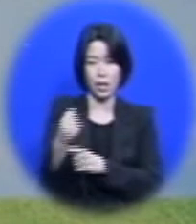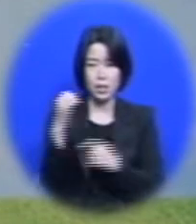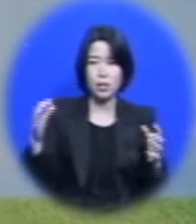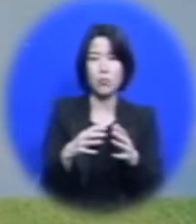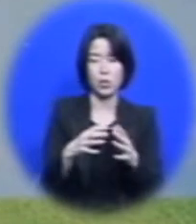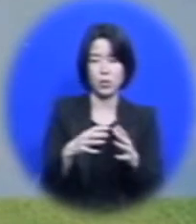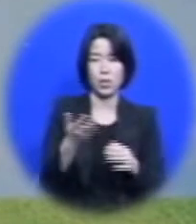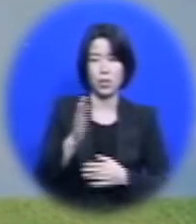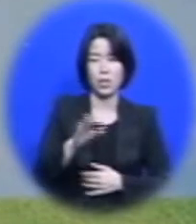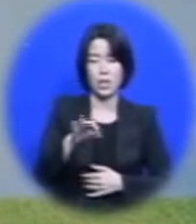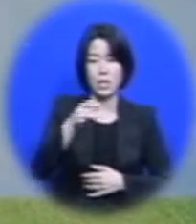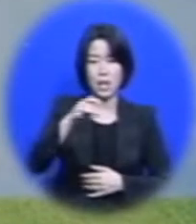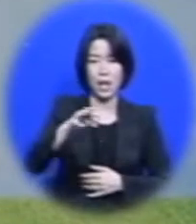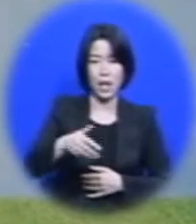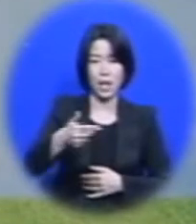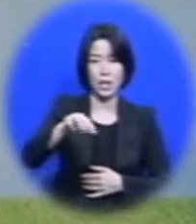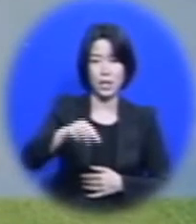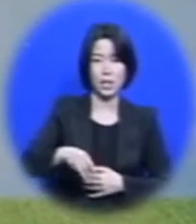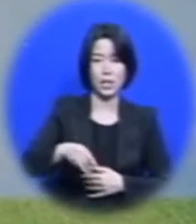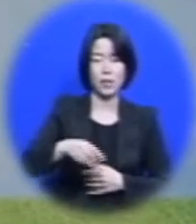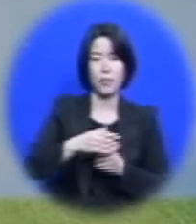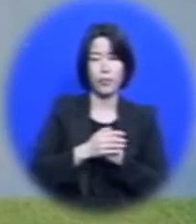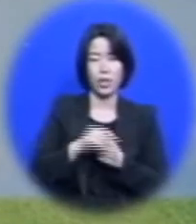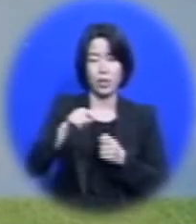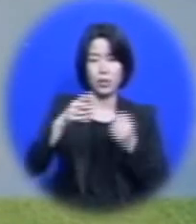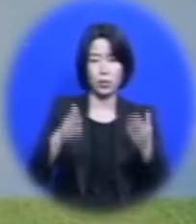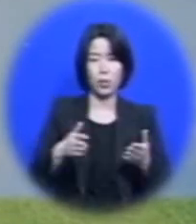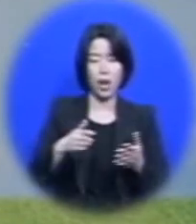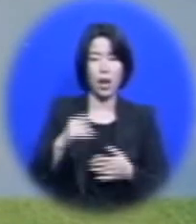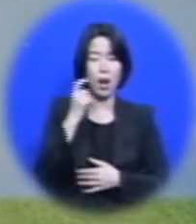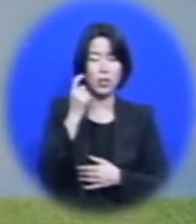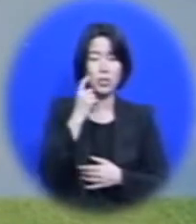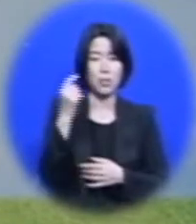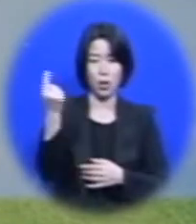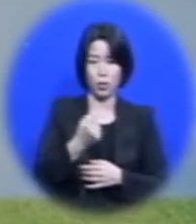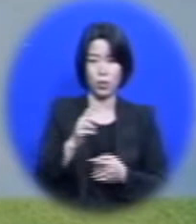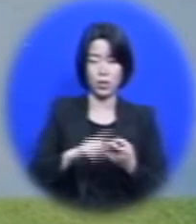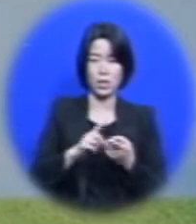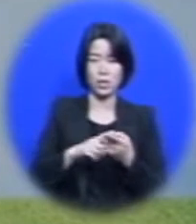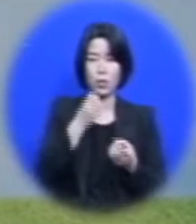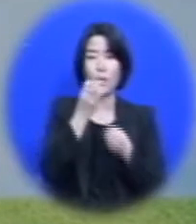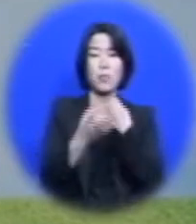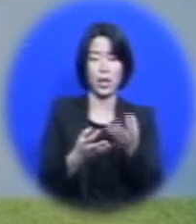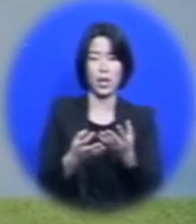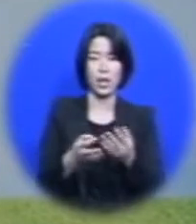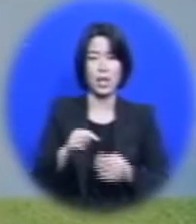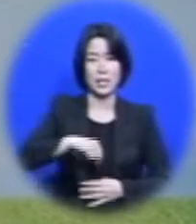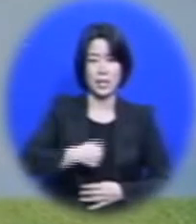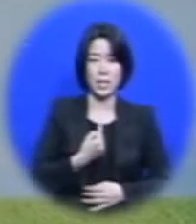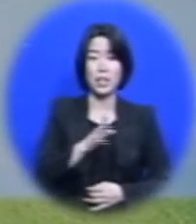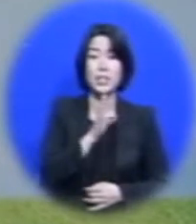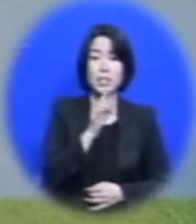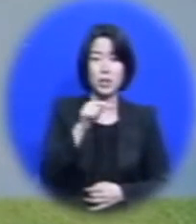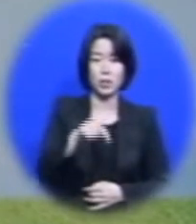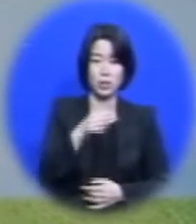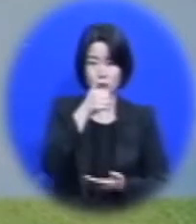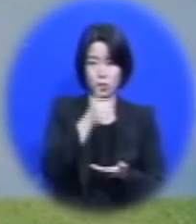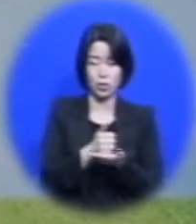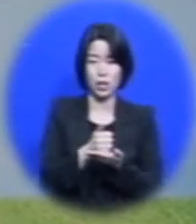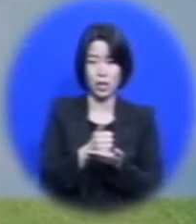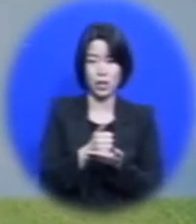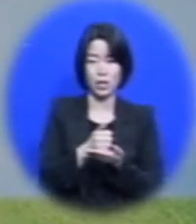에릭이 그동안 자기가 거짓말을 해왔다는 사실을 고백하고 그리고 자기가 실제로 그런 죄를